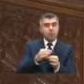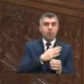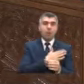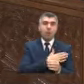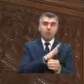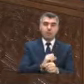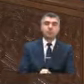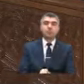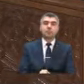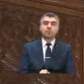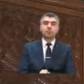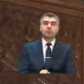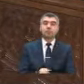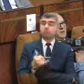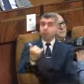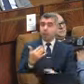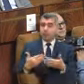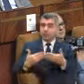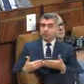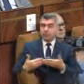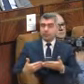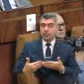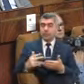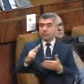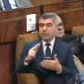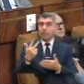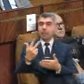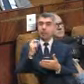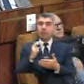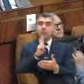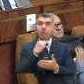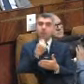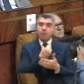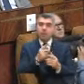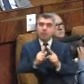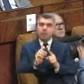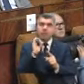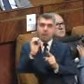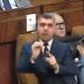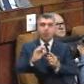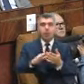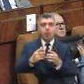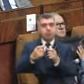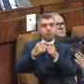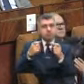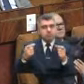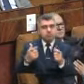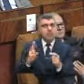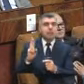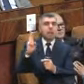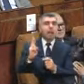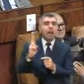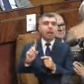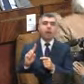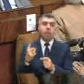وبالتالي كنقول بانه الان المرحله الثالثه اللي دخلت فيها الحكومه هي مرحله النضج بعد مرحله التوسيع ومرحله الانطلاقه.